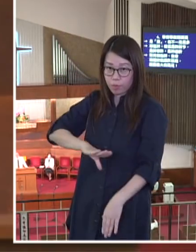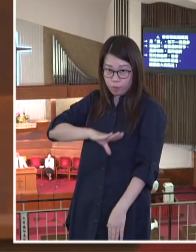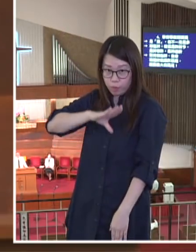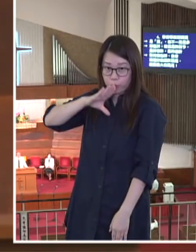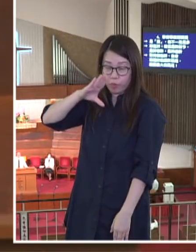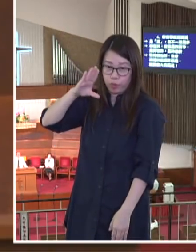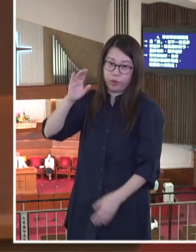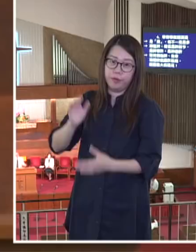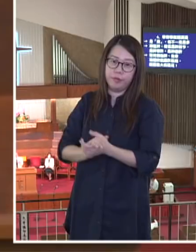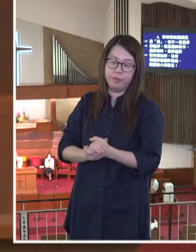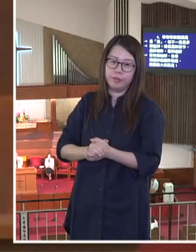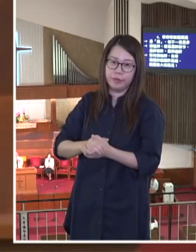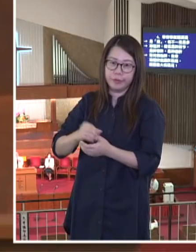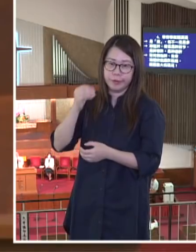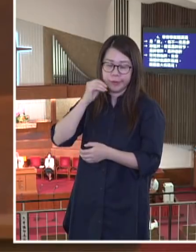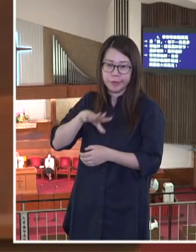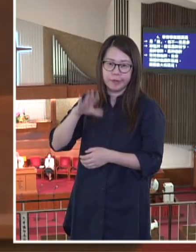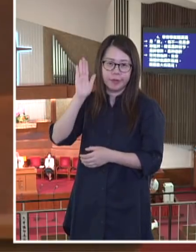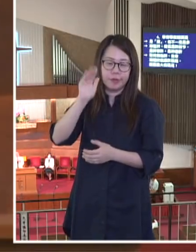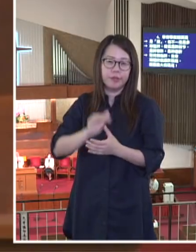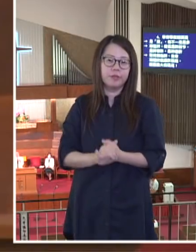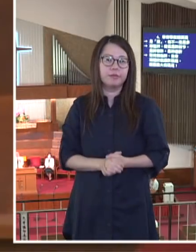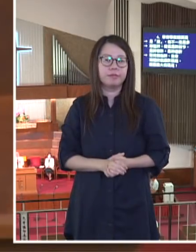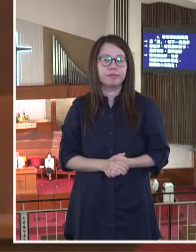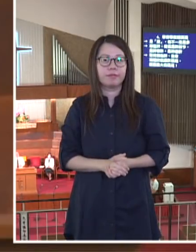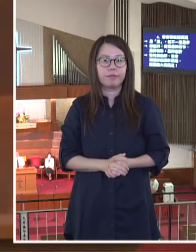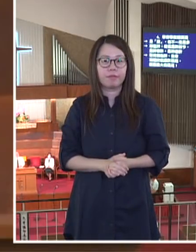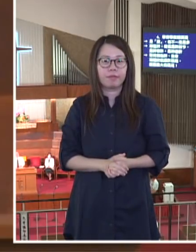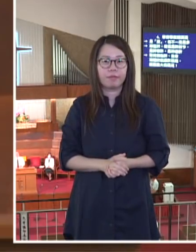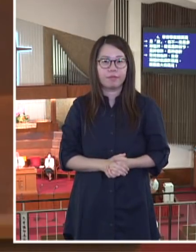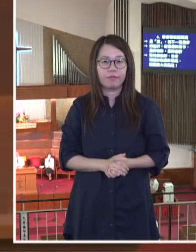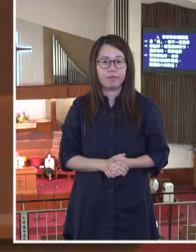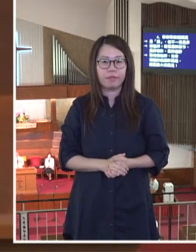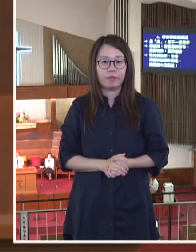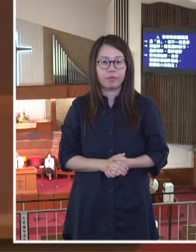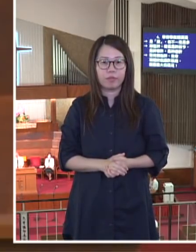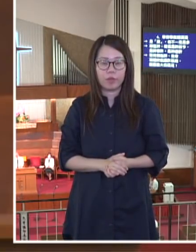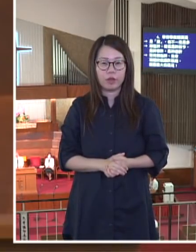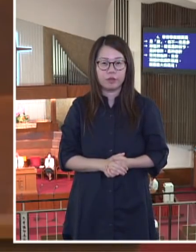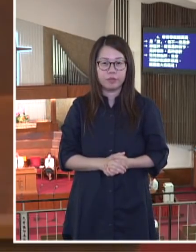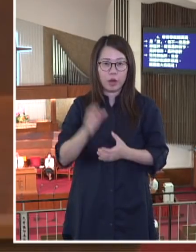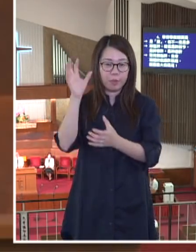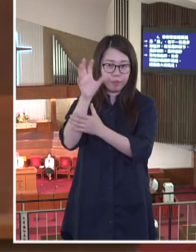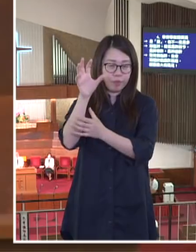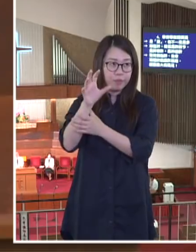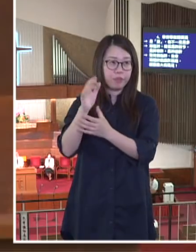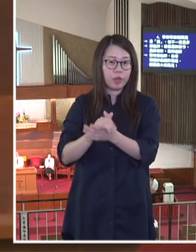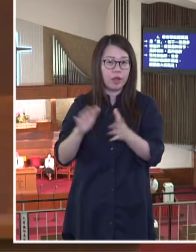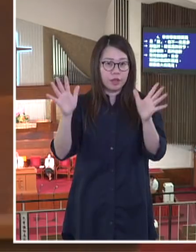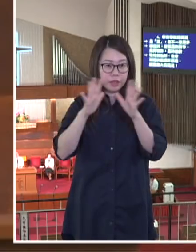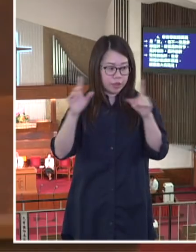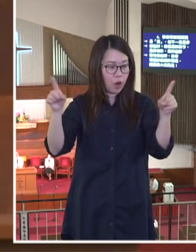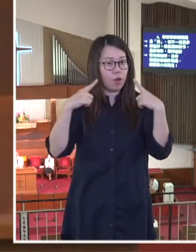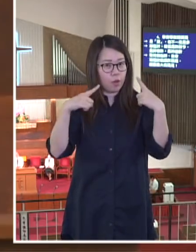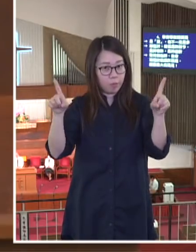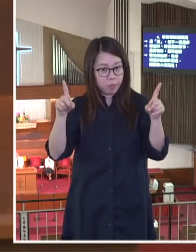们生命里面最大的满足。所以好想和大家来到去看一个的 video， 我们一起来到去藉着这首诗歌，